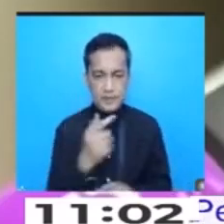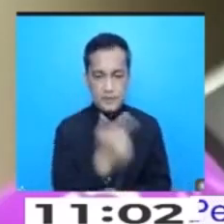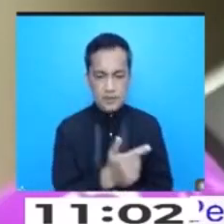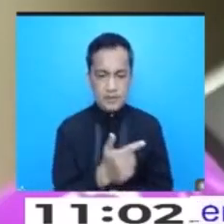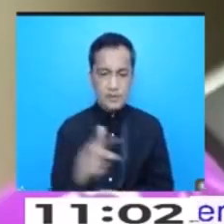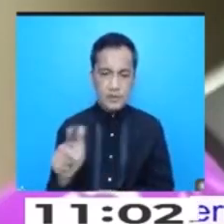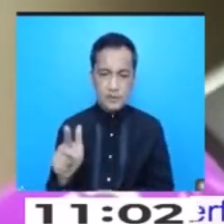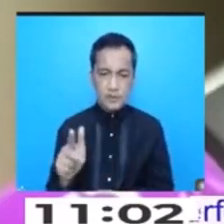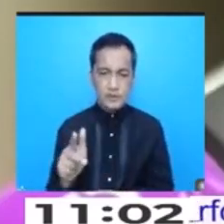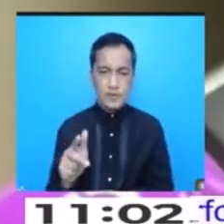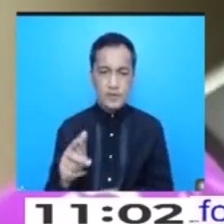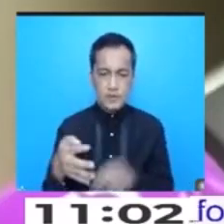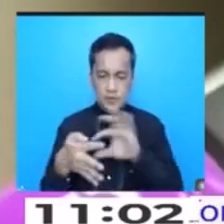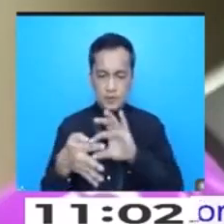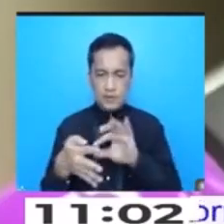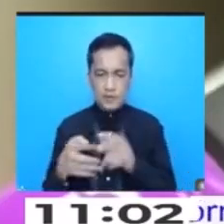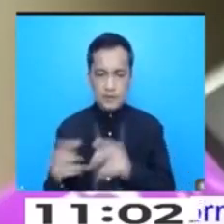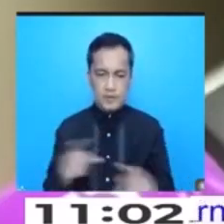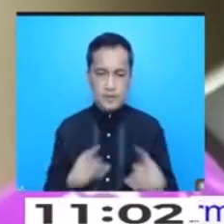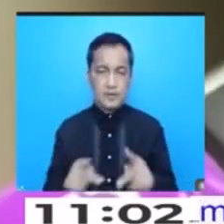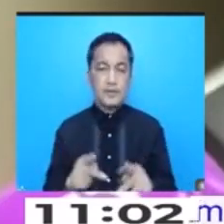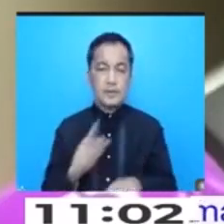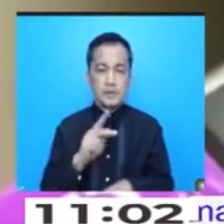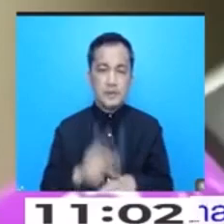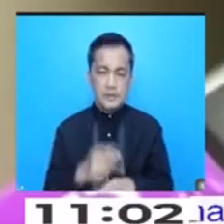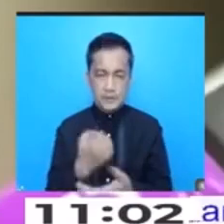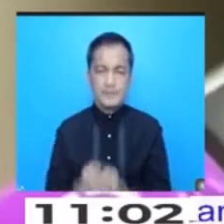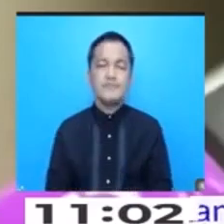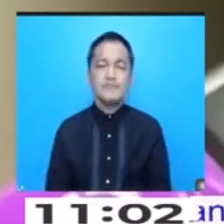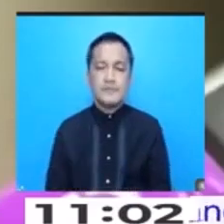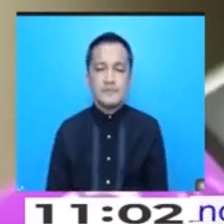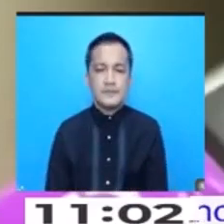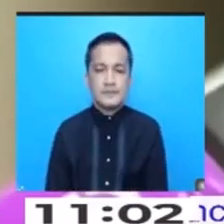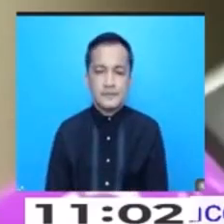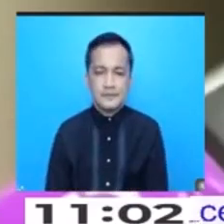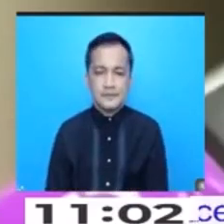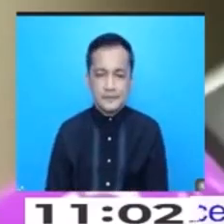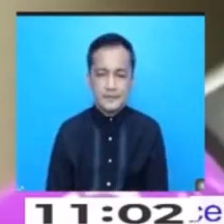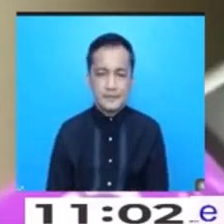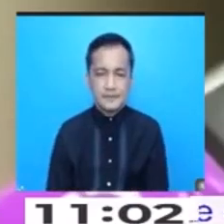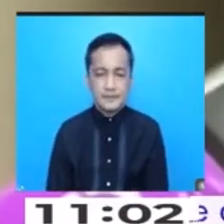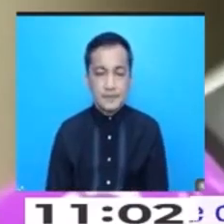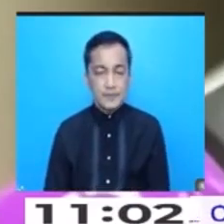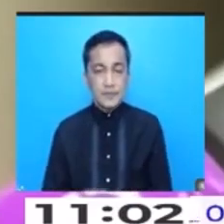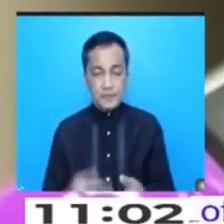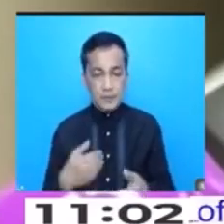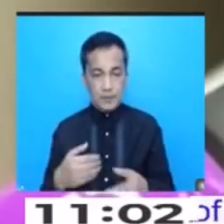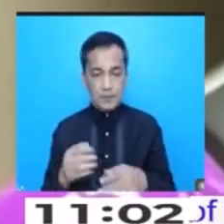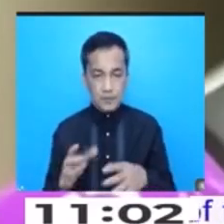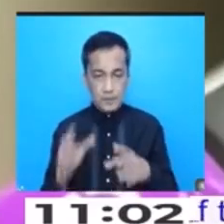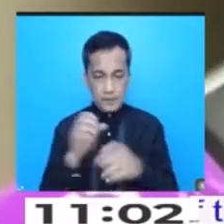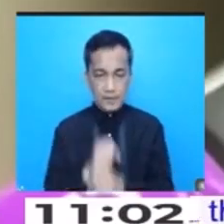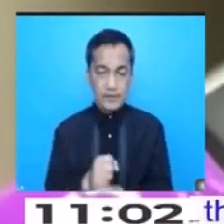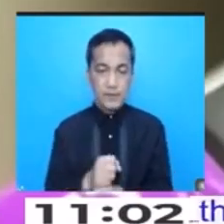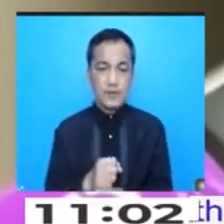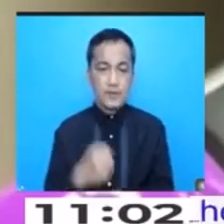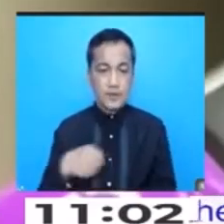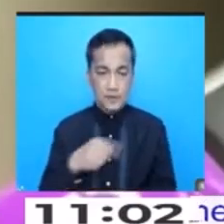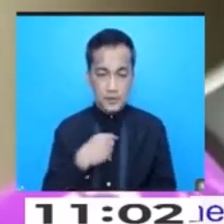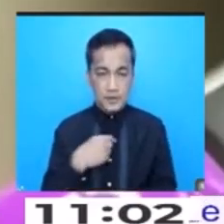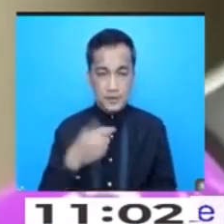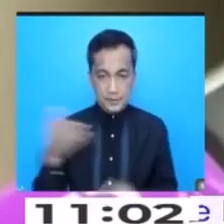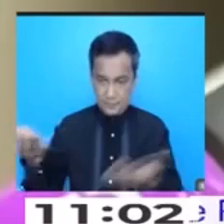quarter performance of the Philippine economy. Bago po kami magtapos, inaanyayahan po namin kayong